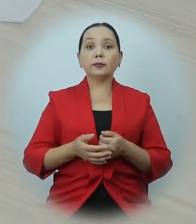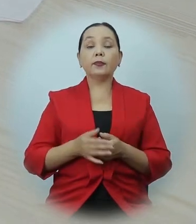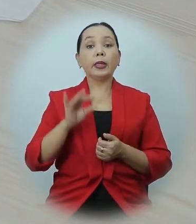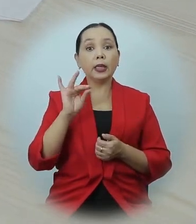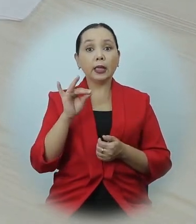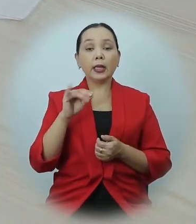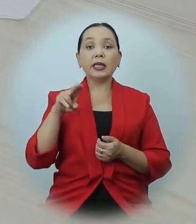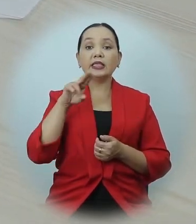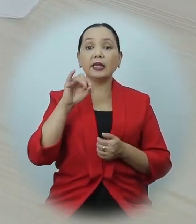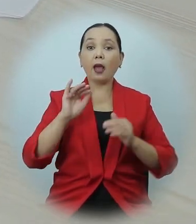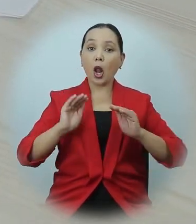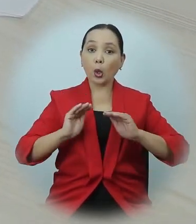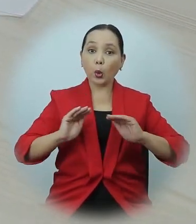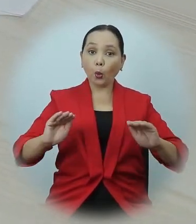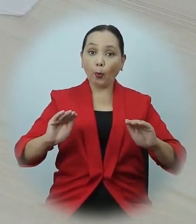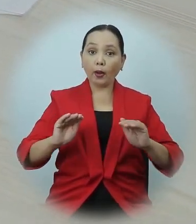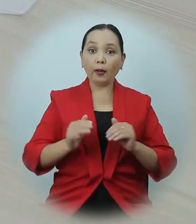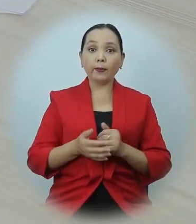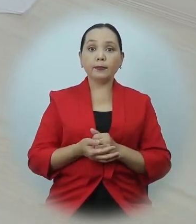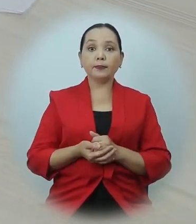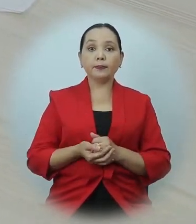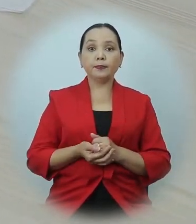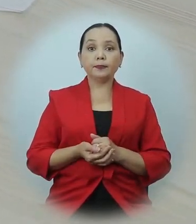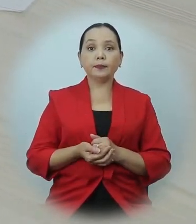и детали юбок.